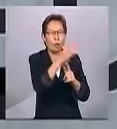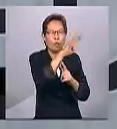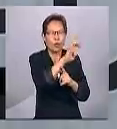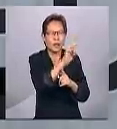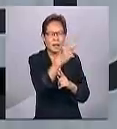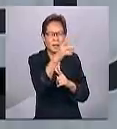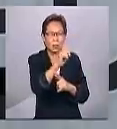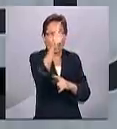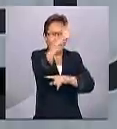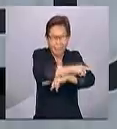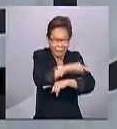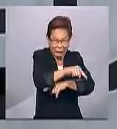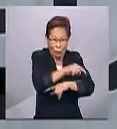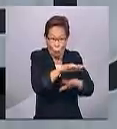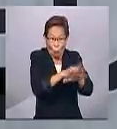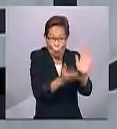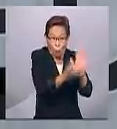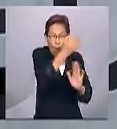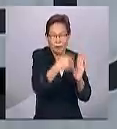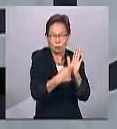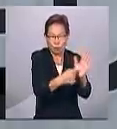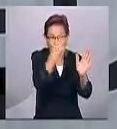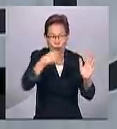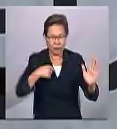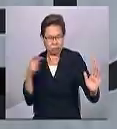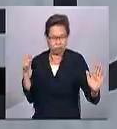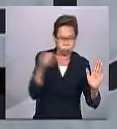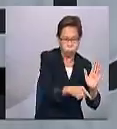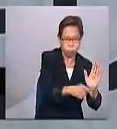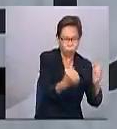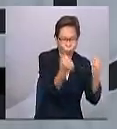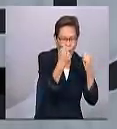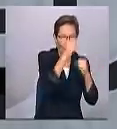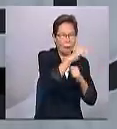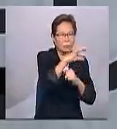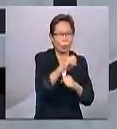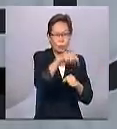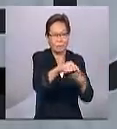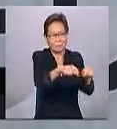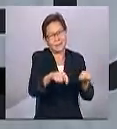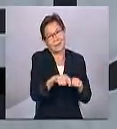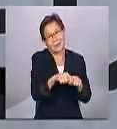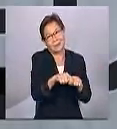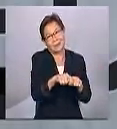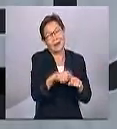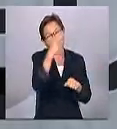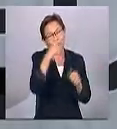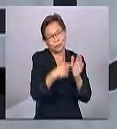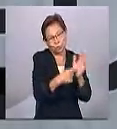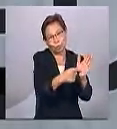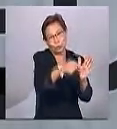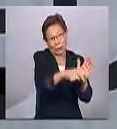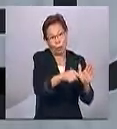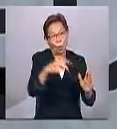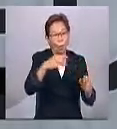cases within a day, that is a sign for us to come in to enhance the MCO in that area, because that shows that there's a